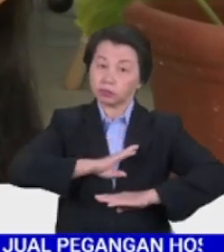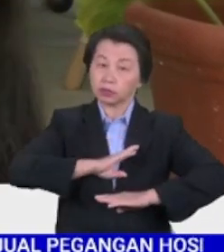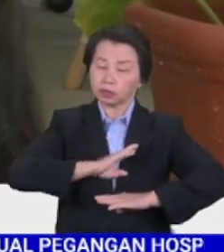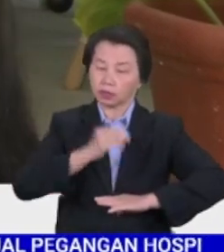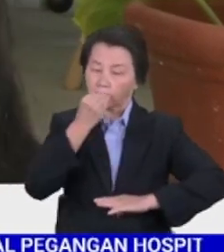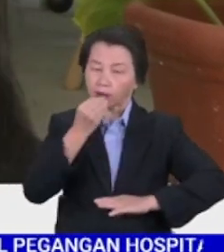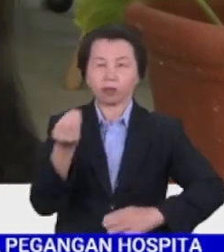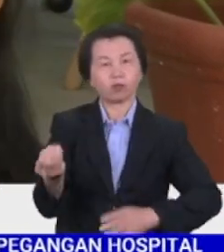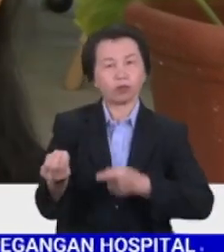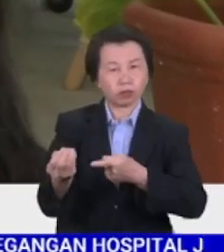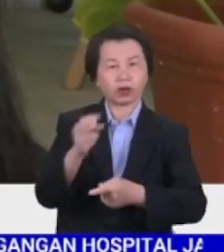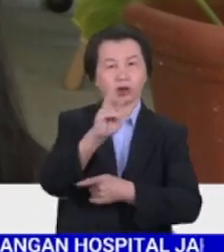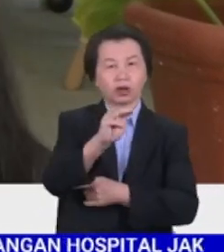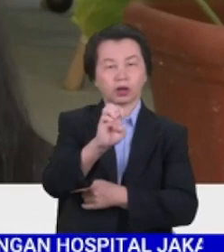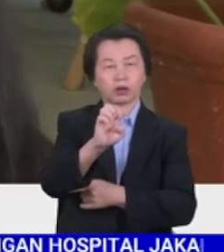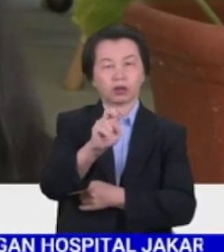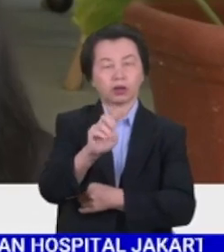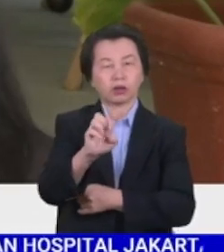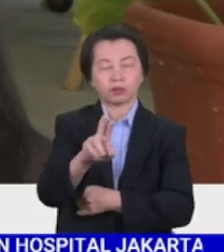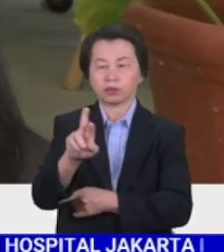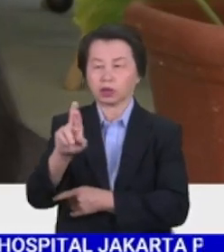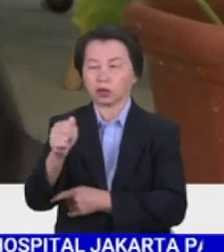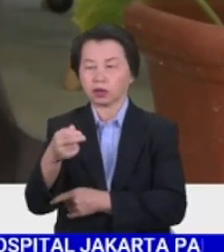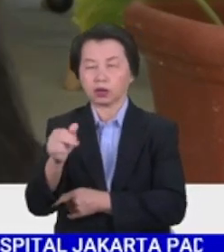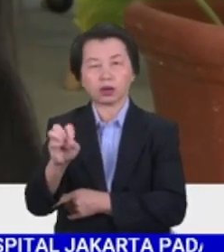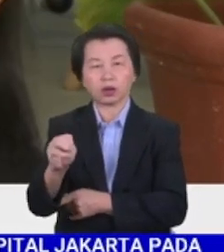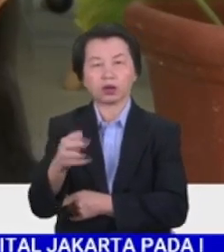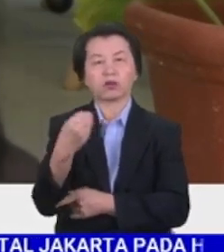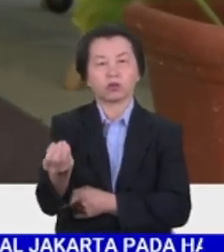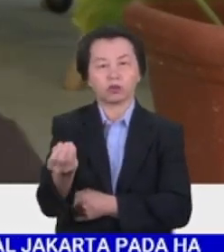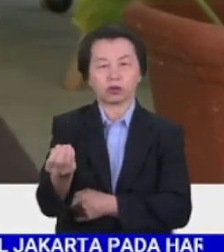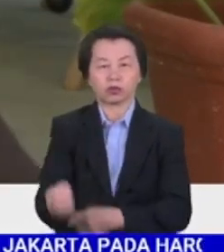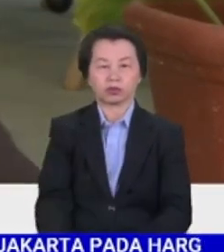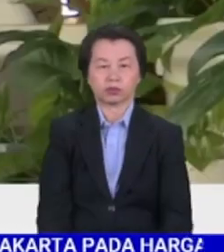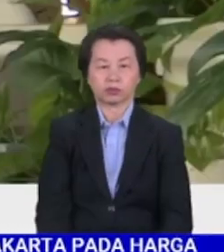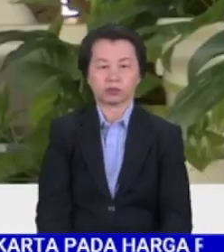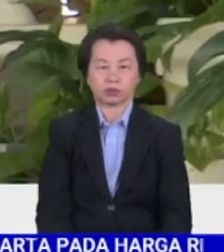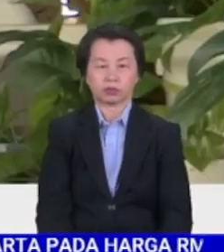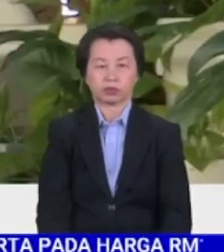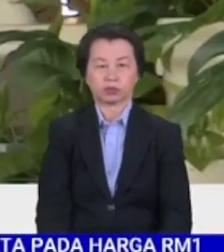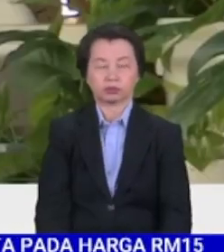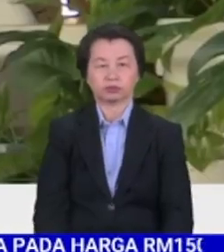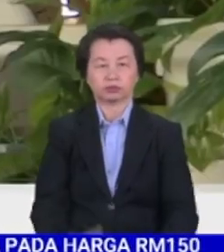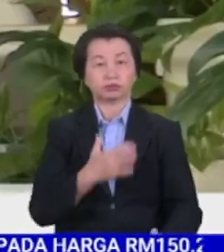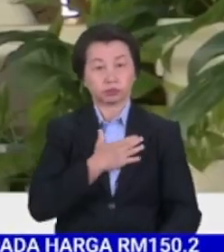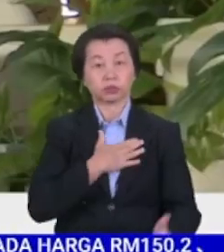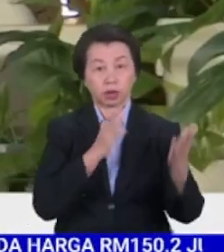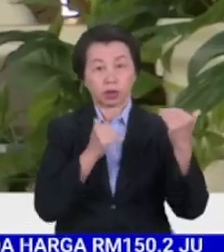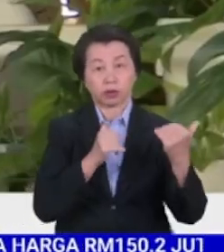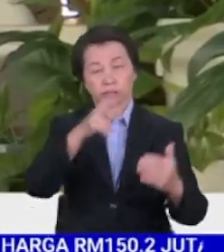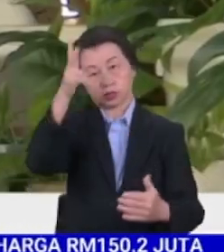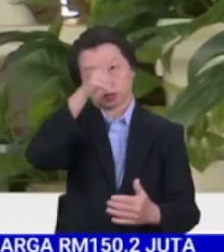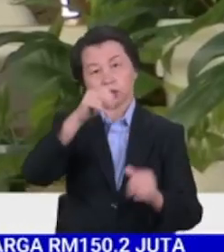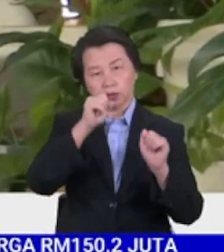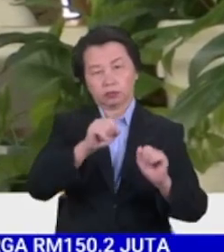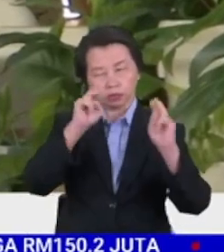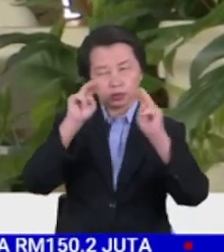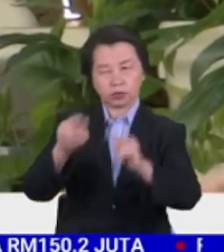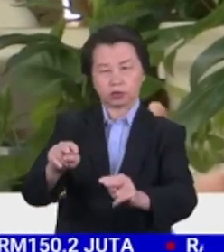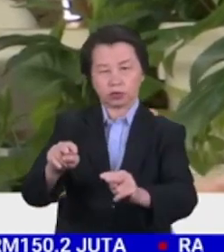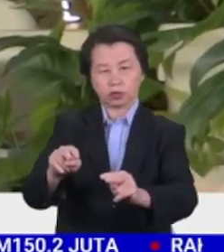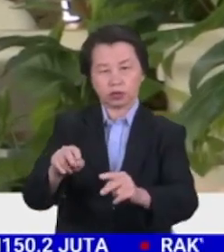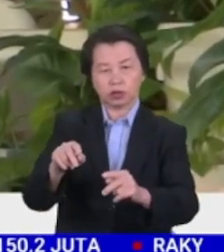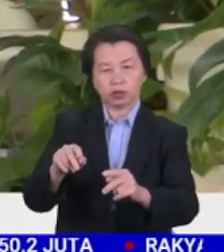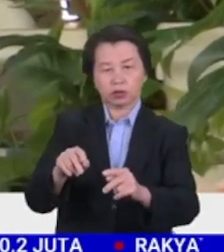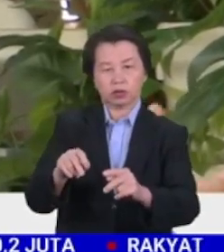tu Menu Ramah sebab dia murah dan siapa aja pun boleh beli juga. Ya lah. Harapan saya mungkin kerajaan boleh lihat yang